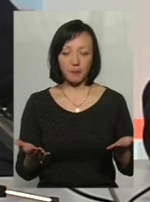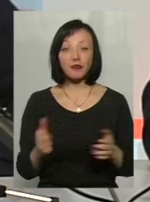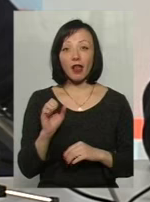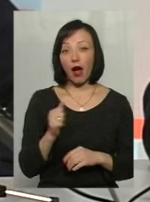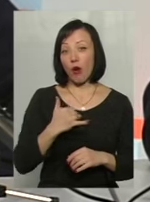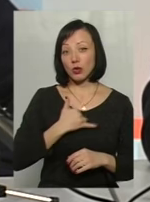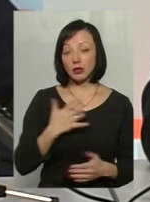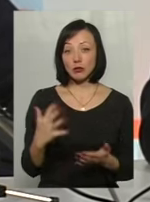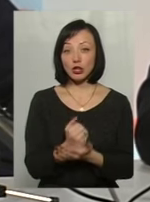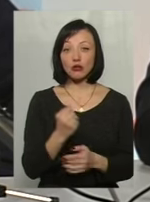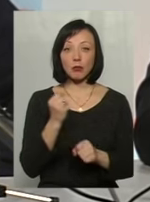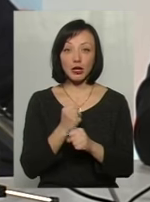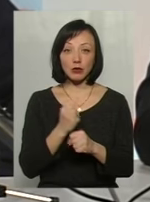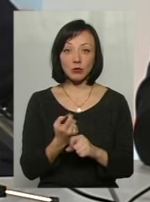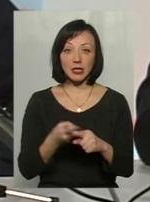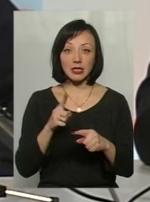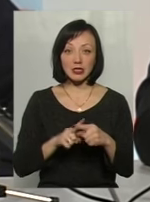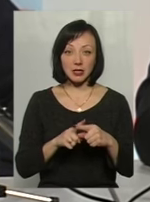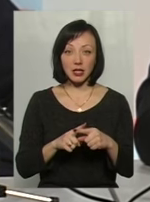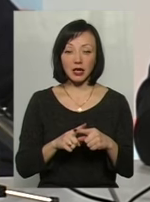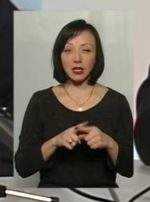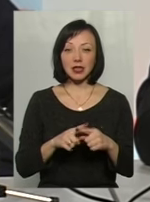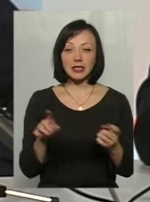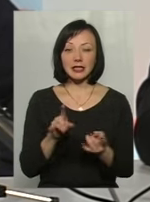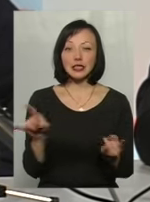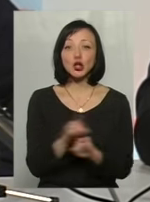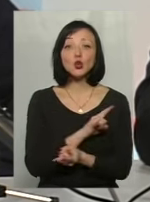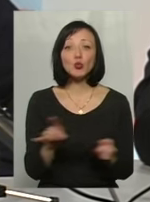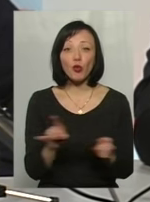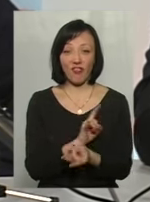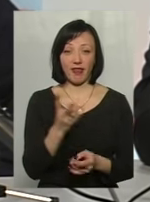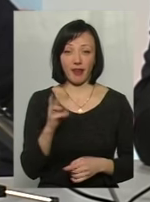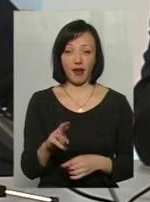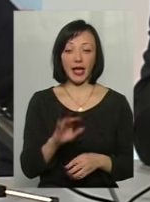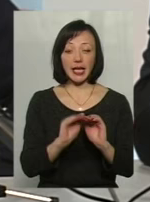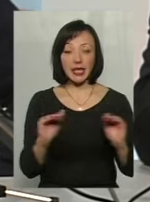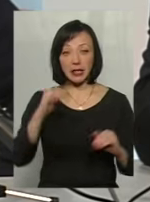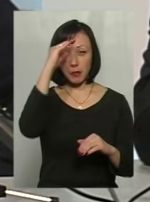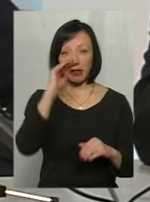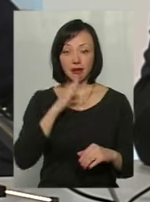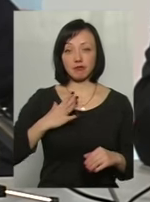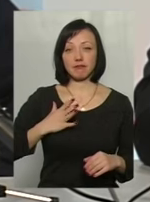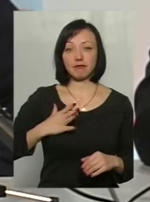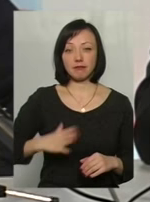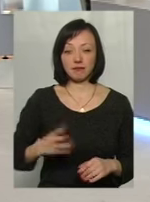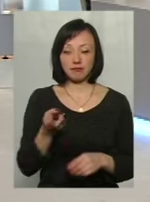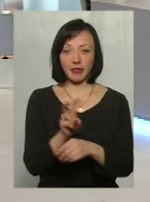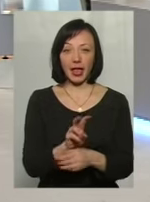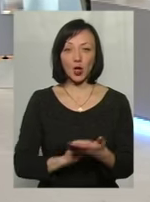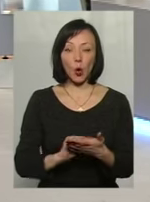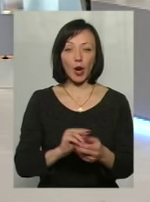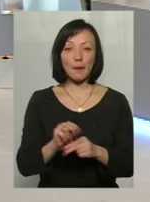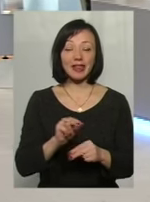в нас виходить, що ми працюємо на це оце таке зазубрювання, і в певній мірі десь і діти, і батьки змушені йти до репетиторів, тому